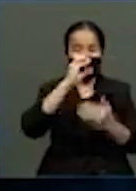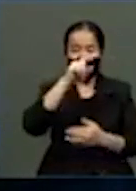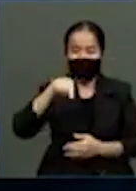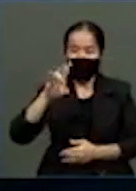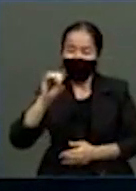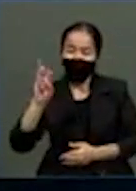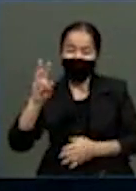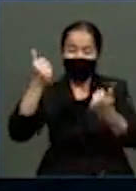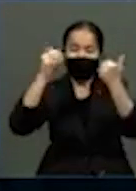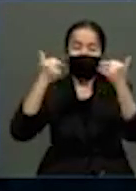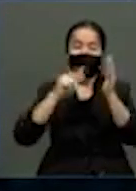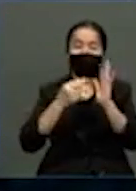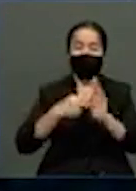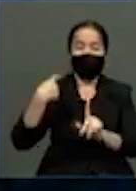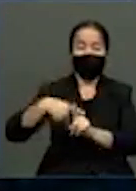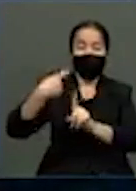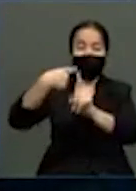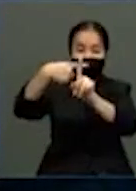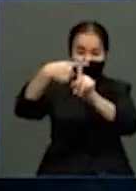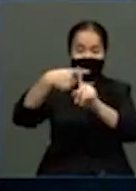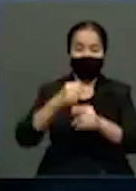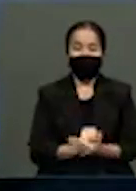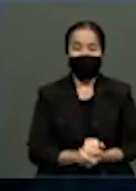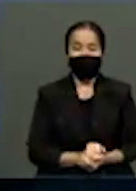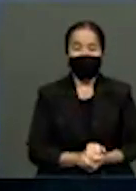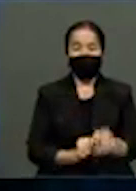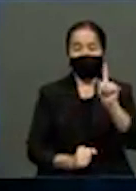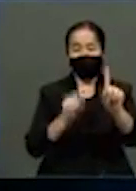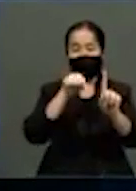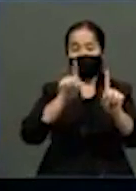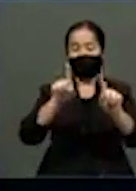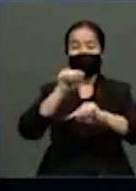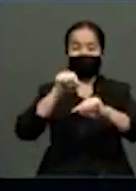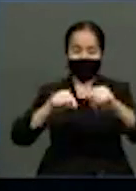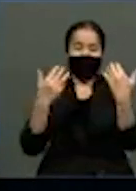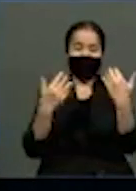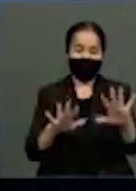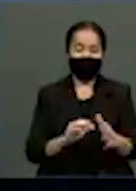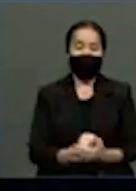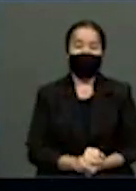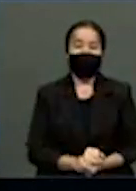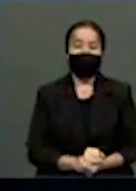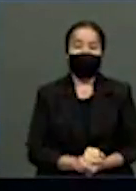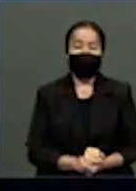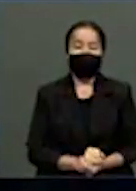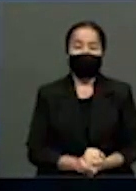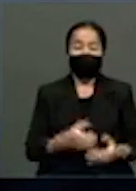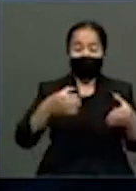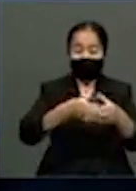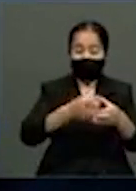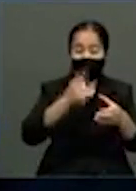นี้มา 1.1 เลยนะครับไปที่ระดับของคลัสเตอร์ที่เป็